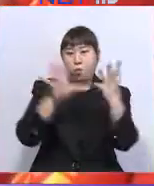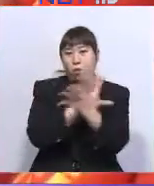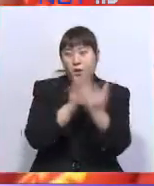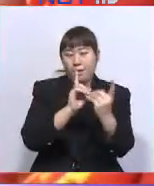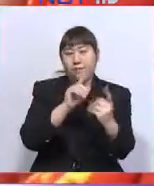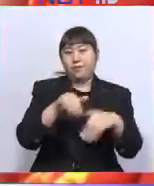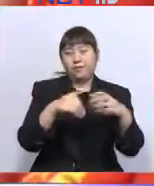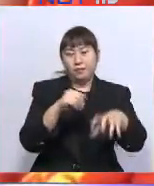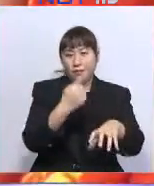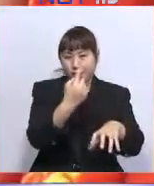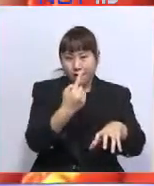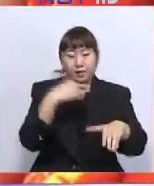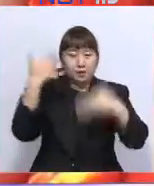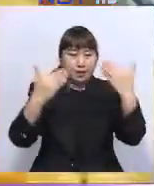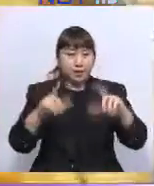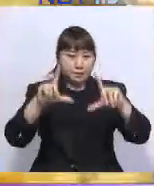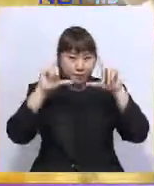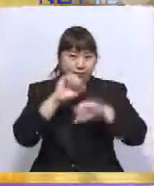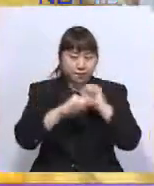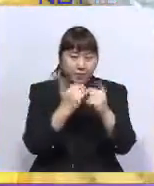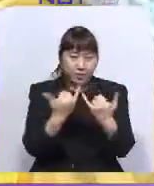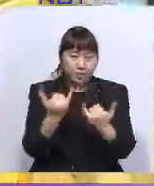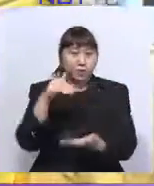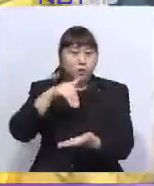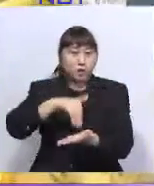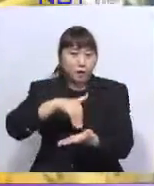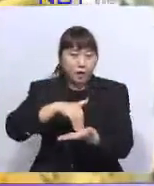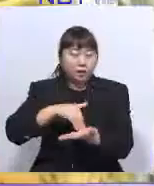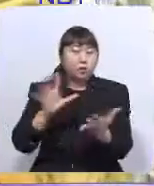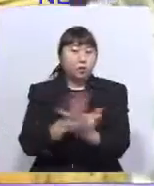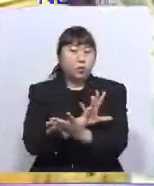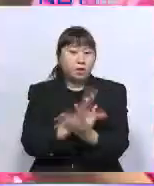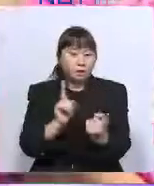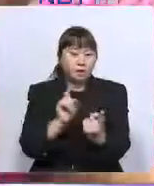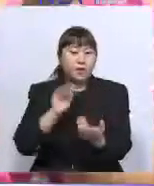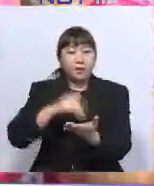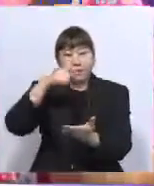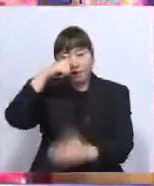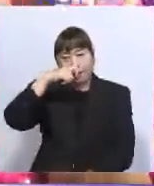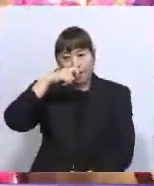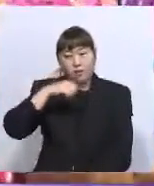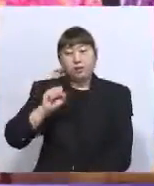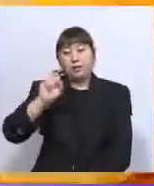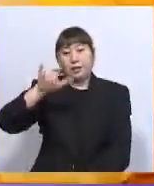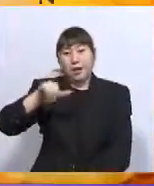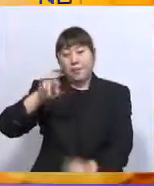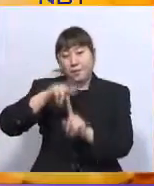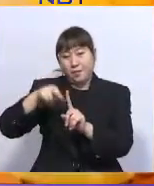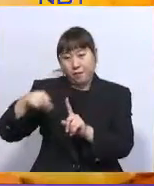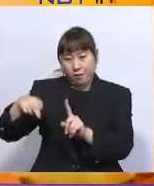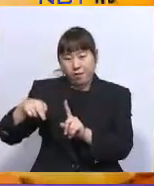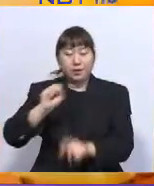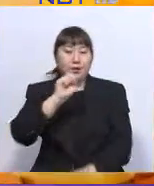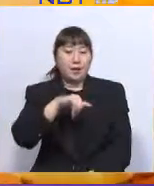ที่เป็นไฮไลท์ในปีนี้นะคะอย่างเช่นส่วนกลางที่ศูนย์วัฒนธรรมแห่งประเทศไทยศูนย์การค้าสยามพารากอนสยามสแ